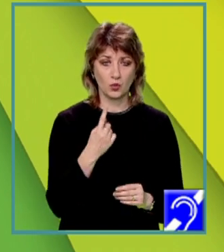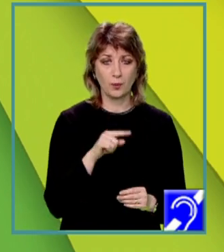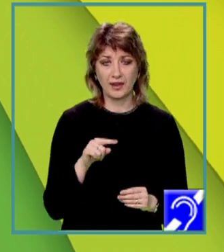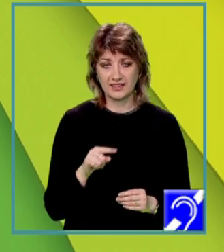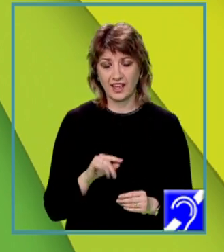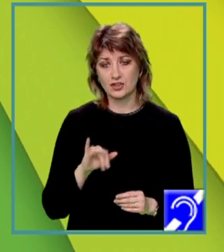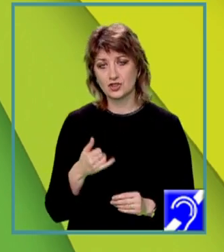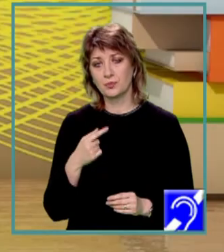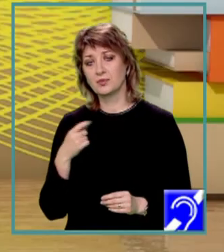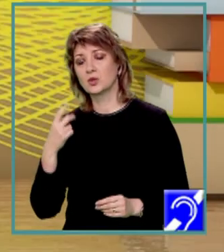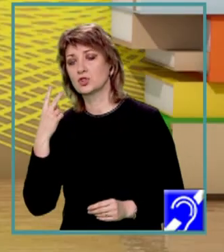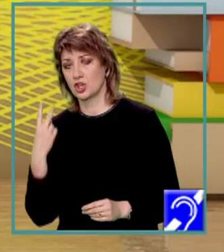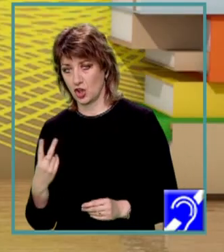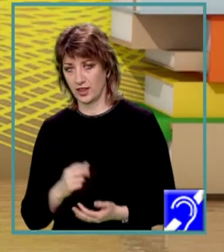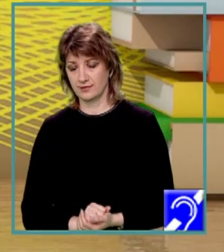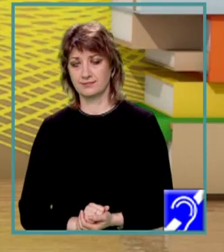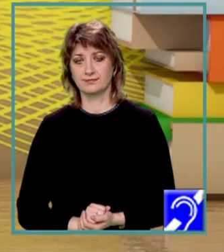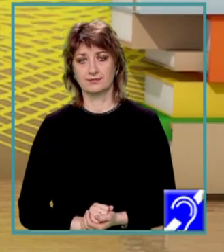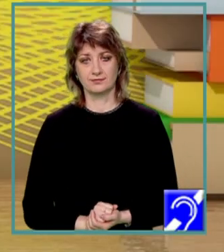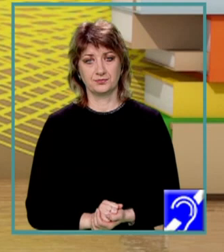și minus 2